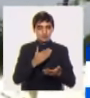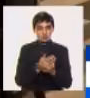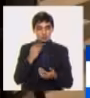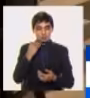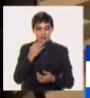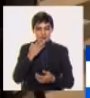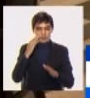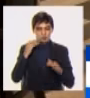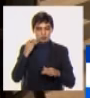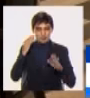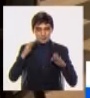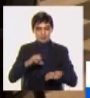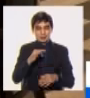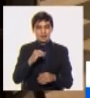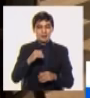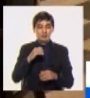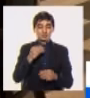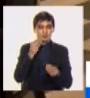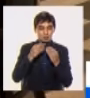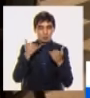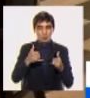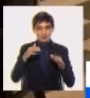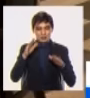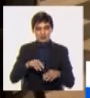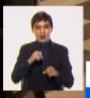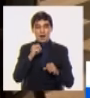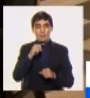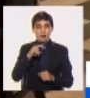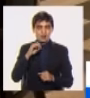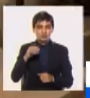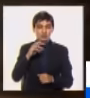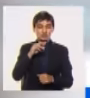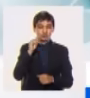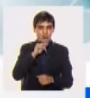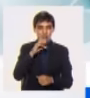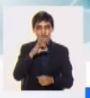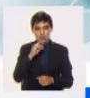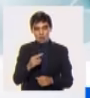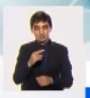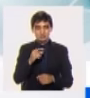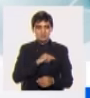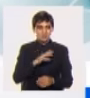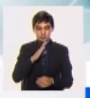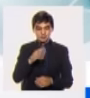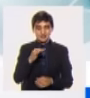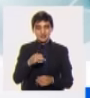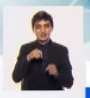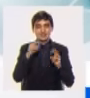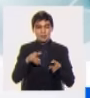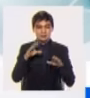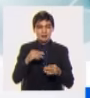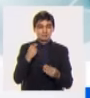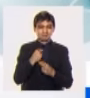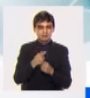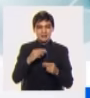турцию также столовых и холлах не будут работать аппараты для чая кофе соков спа процедуры будут оказывать только театр или которые имеют